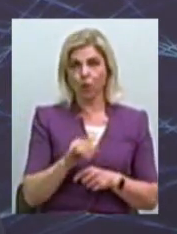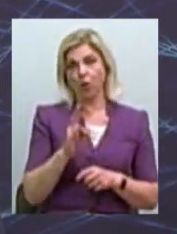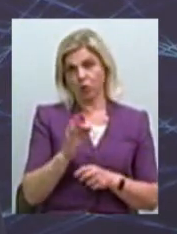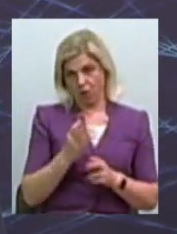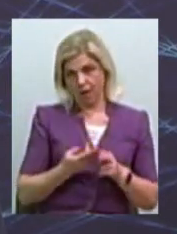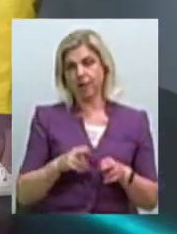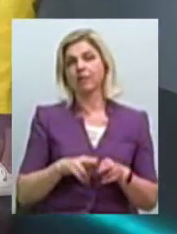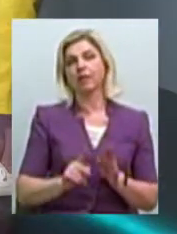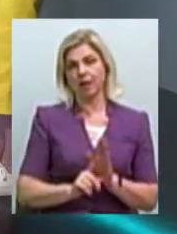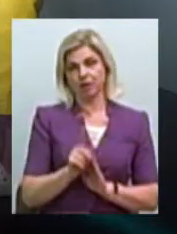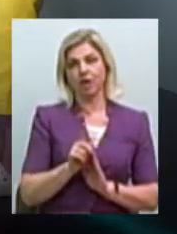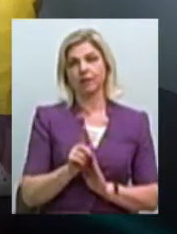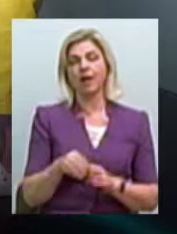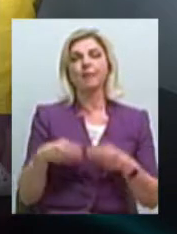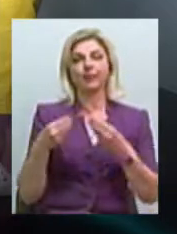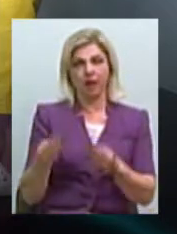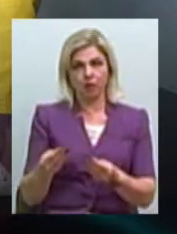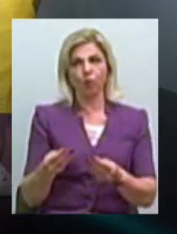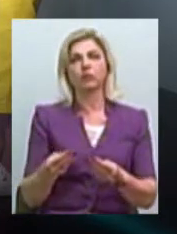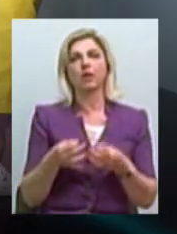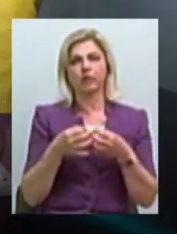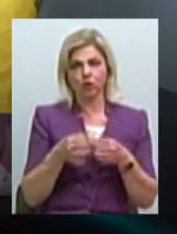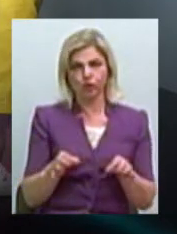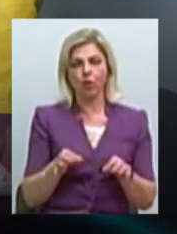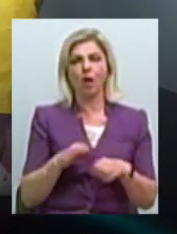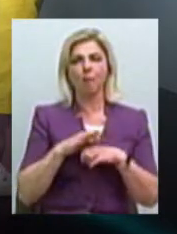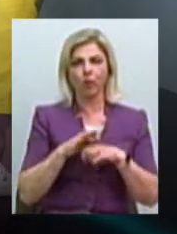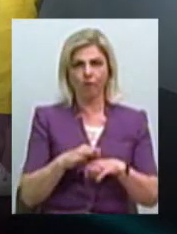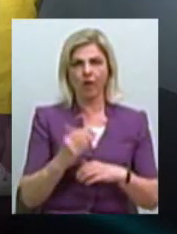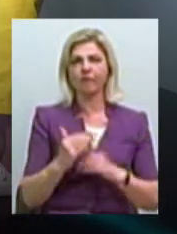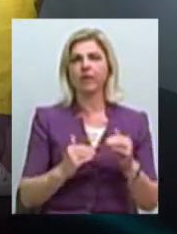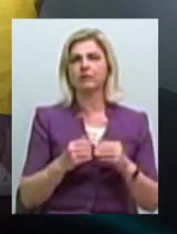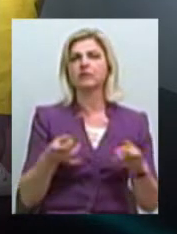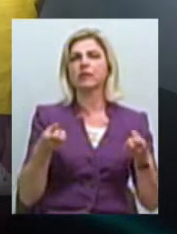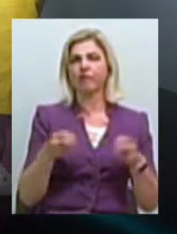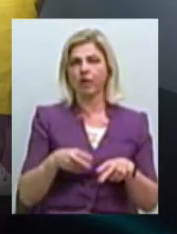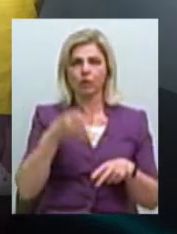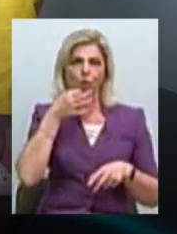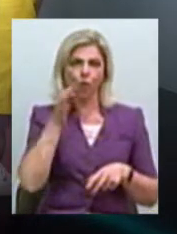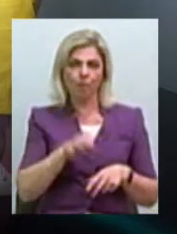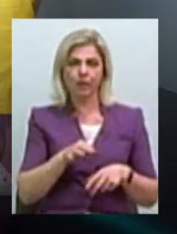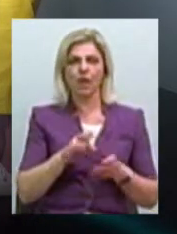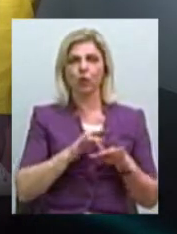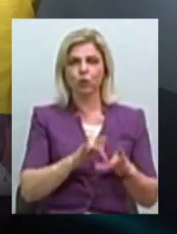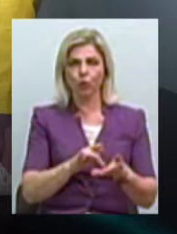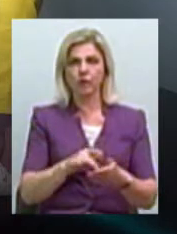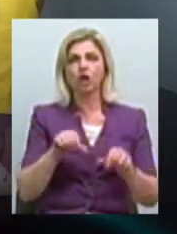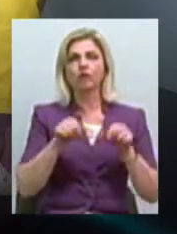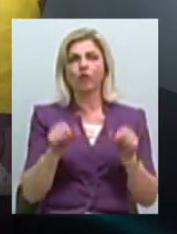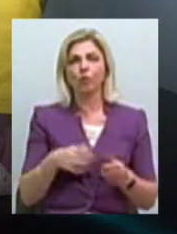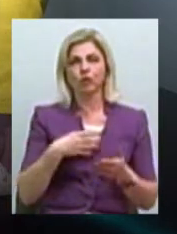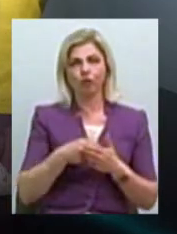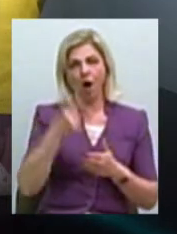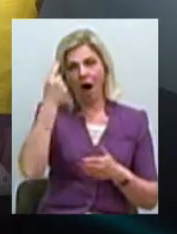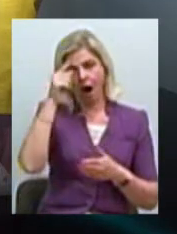який дозволить їм вже фахово проводити екскурсії, формувати свою авторську екскурсію.